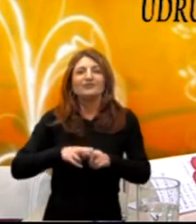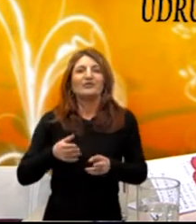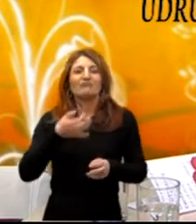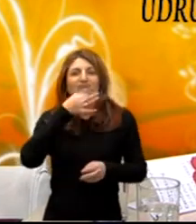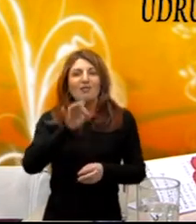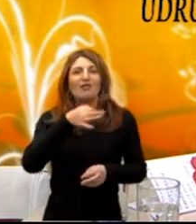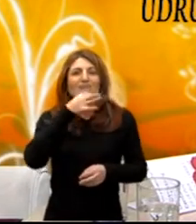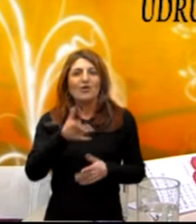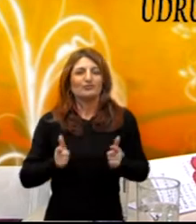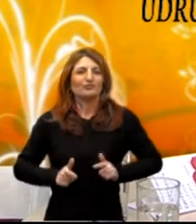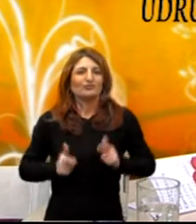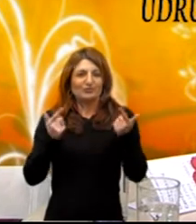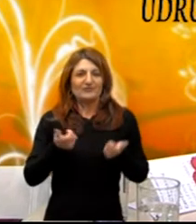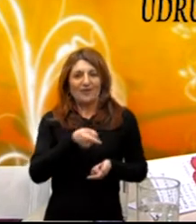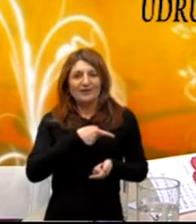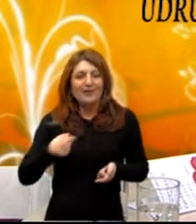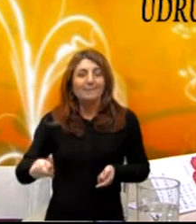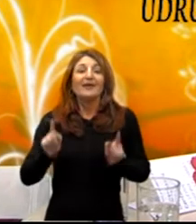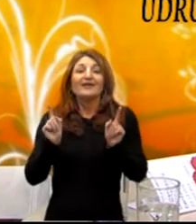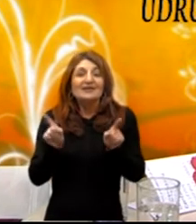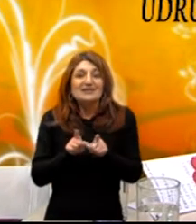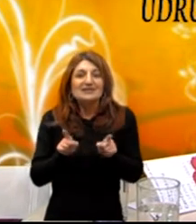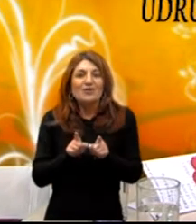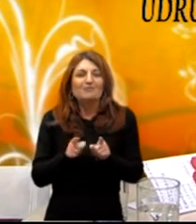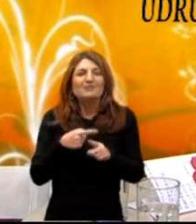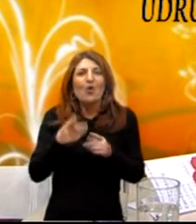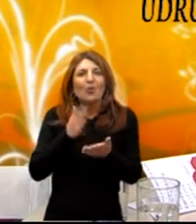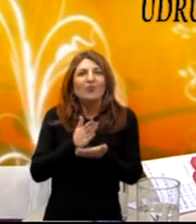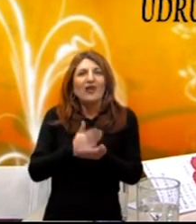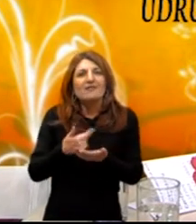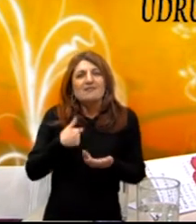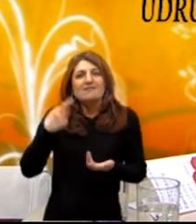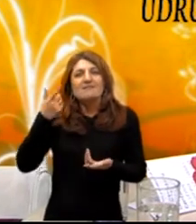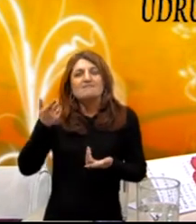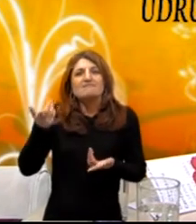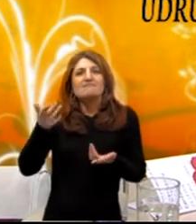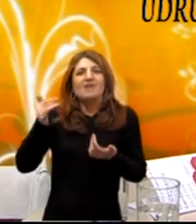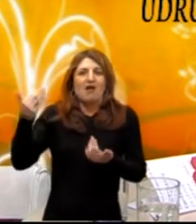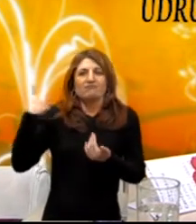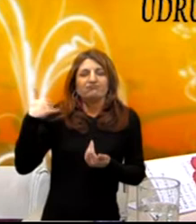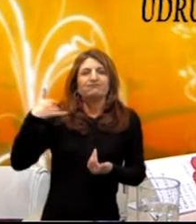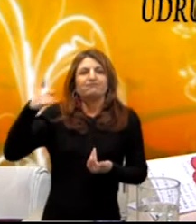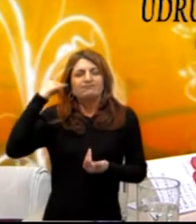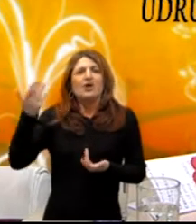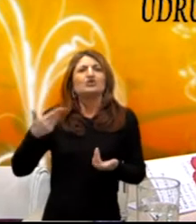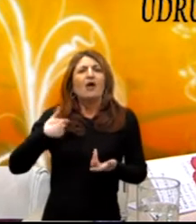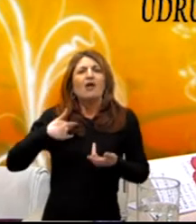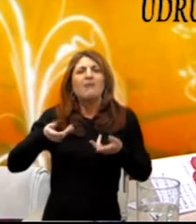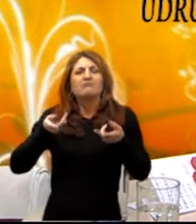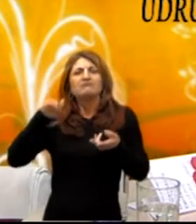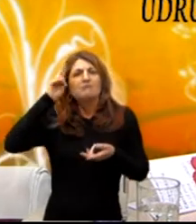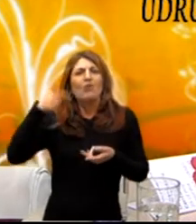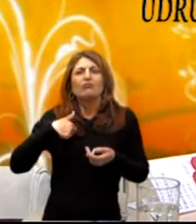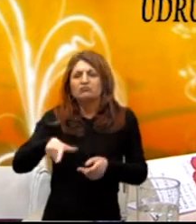puno, puno bolju. Da mi isto, jer uvijek se vi pitate pa me zovete što bi ja mogao raditi